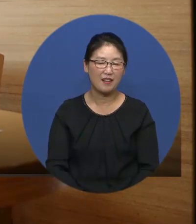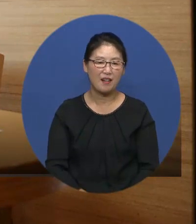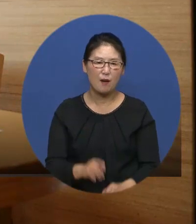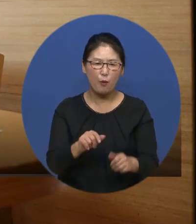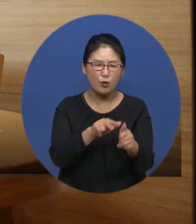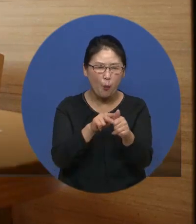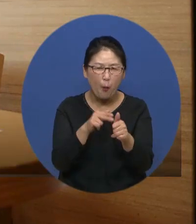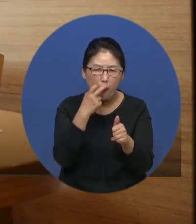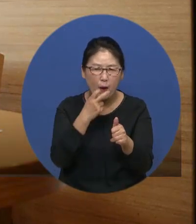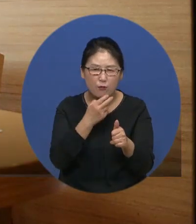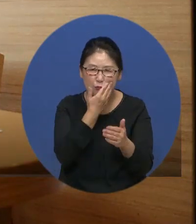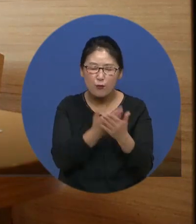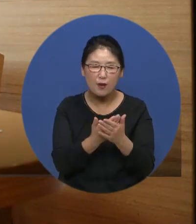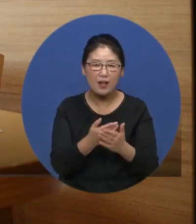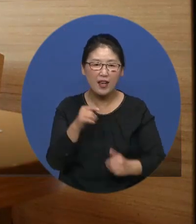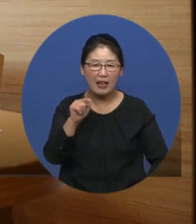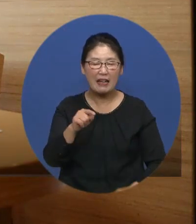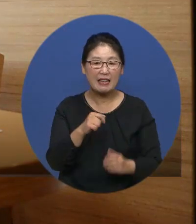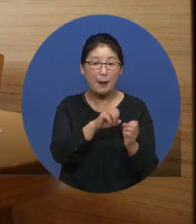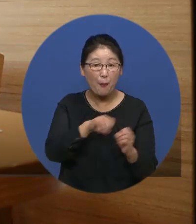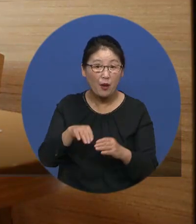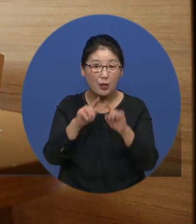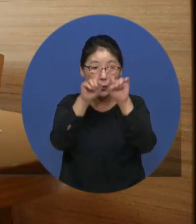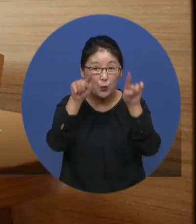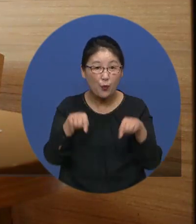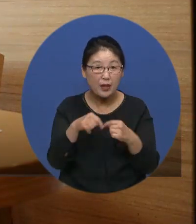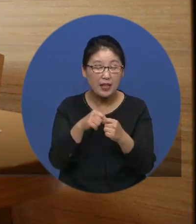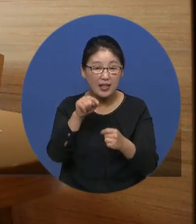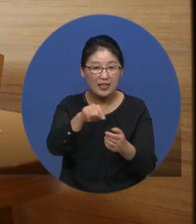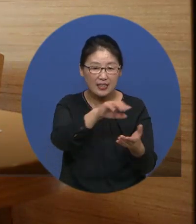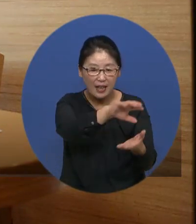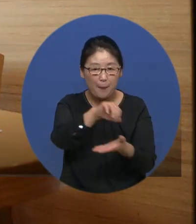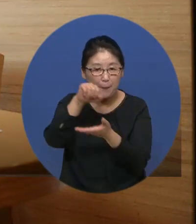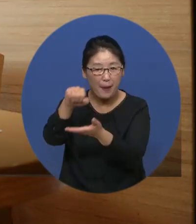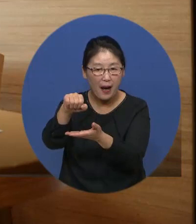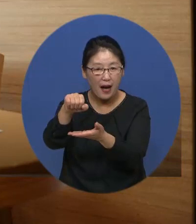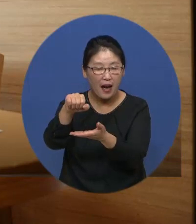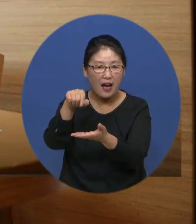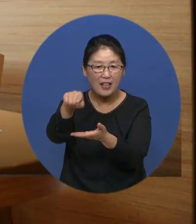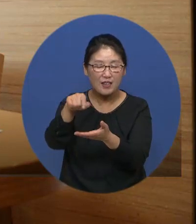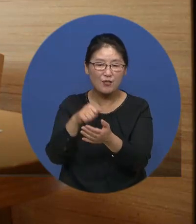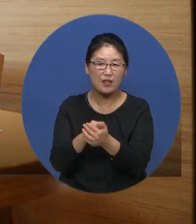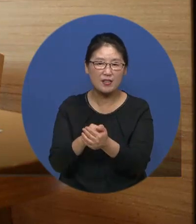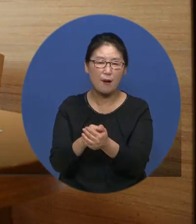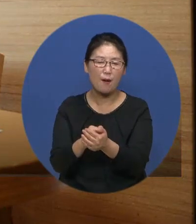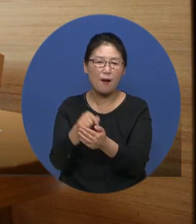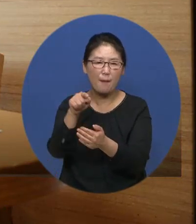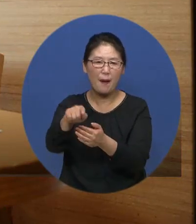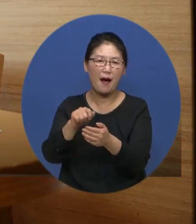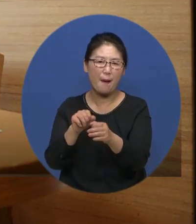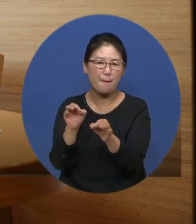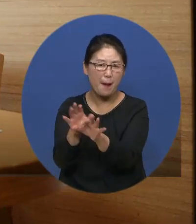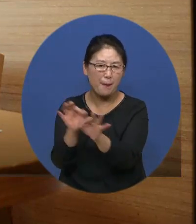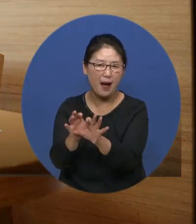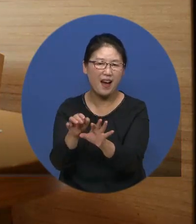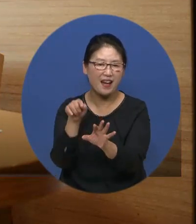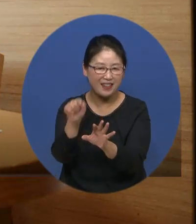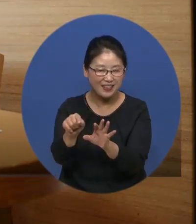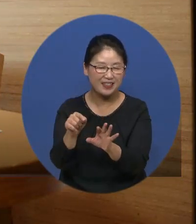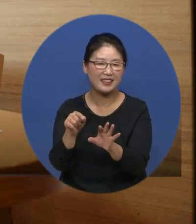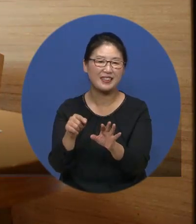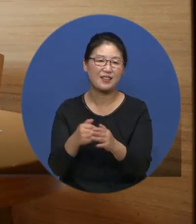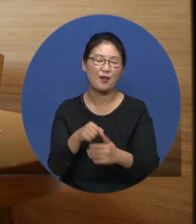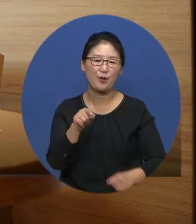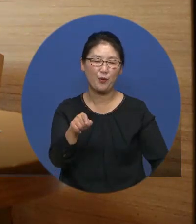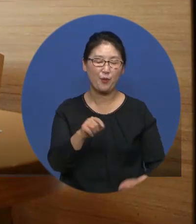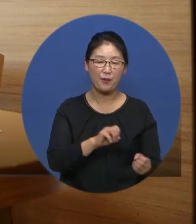아니라 가져가서 수거해서 일괄 한 장소에서 삭제하는 부분과 또한 택배, 그런 게 이제